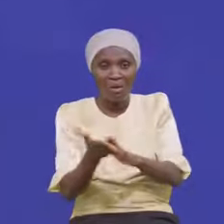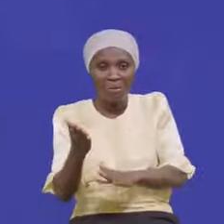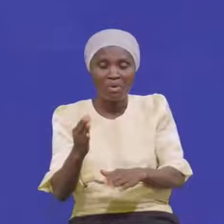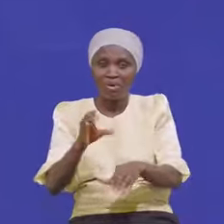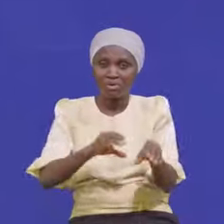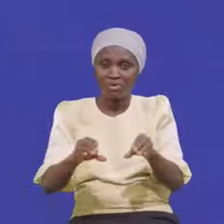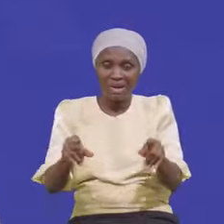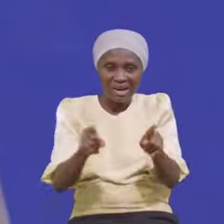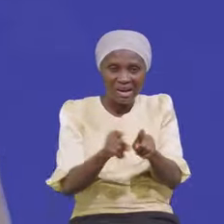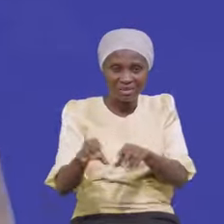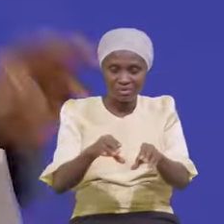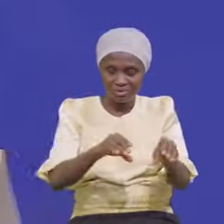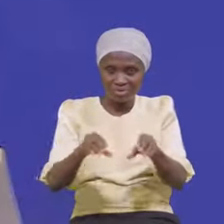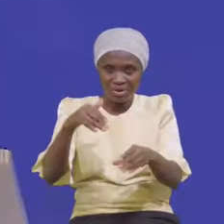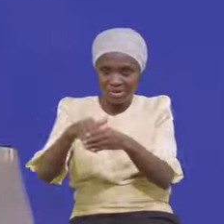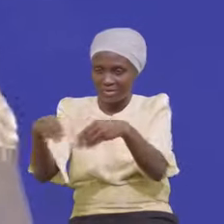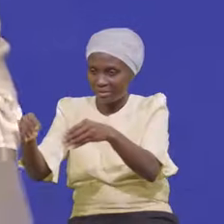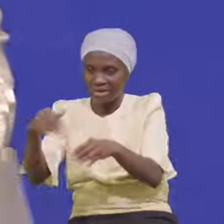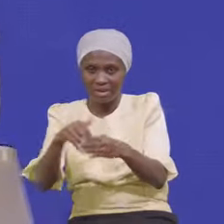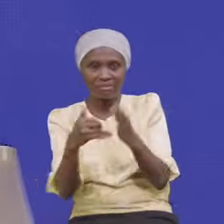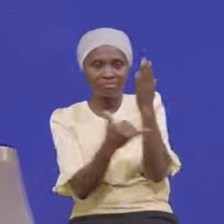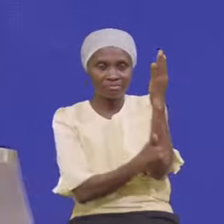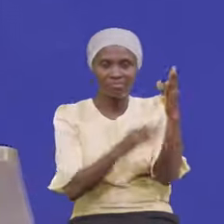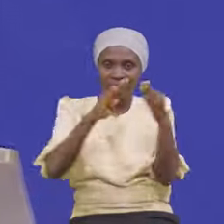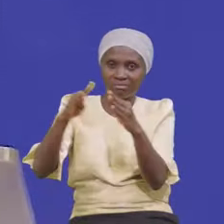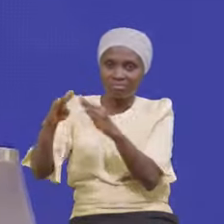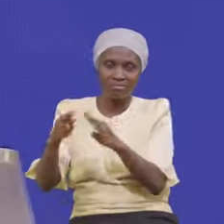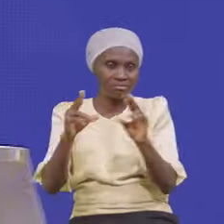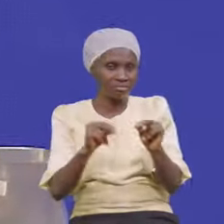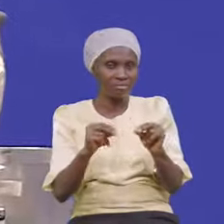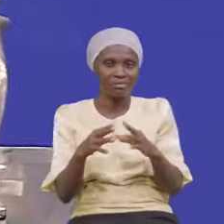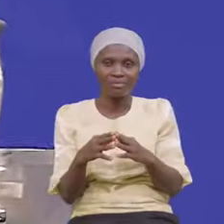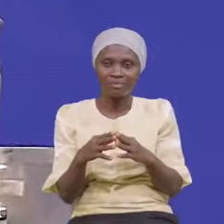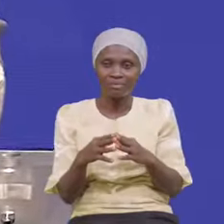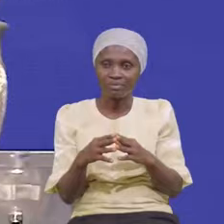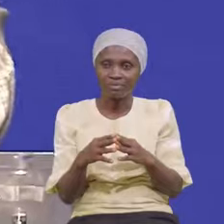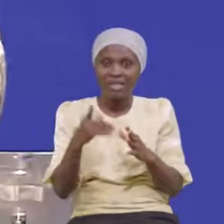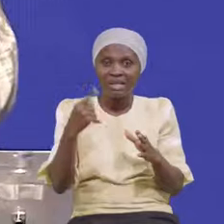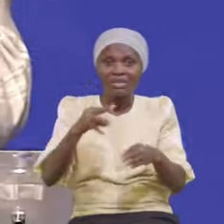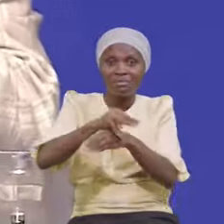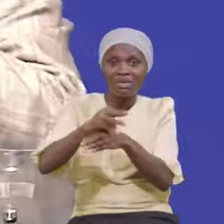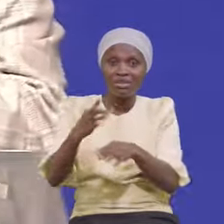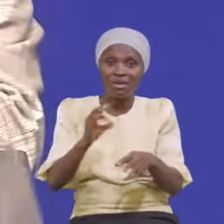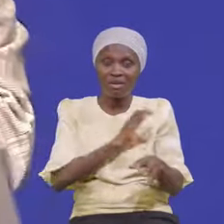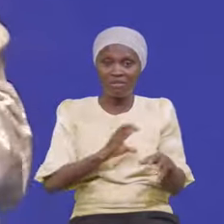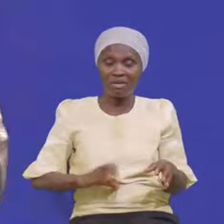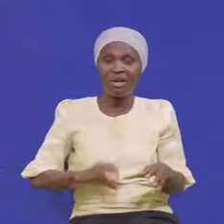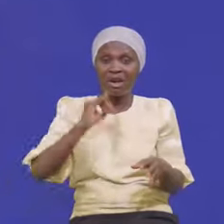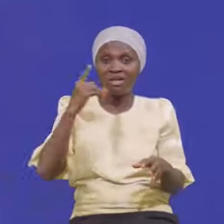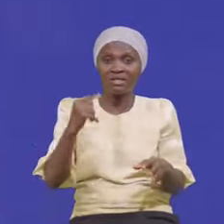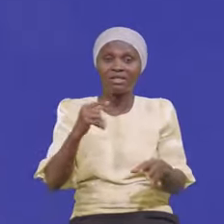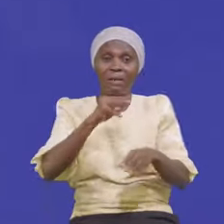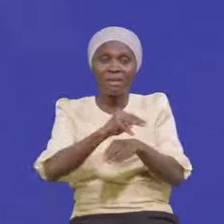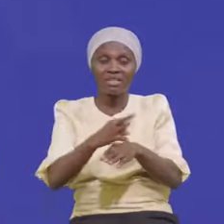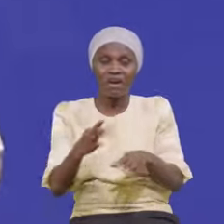in town. ఇక్కడ మానవాళి మధ్య ఉన్న వాణిజ్యంలో పనిచేసే సూత్రాలు దైవరాజ్యంలో పనిచేయవు. The ministry of Christ is the ministry of